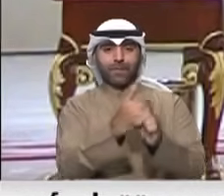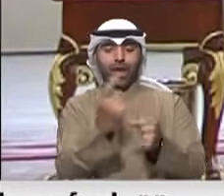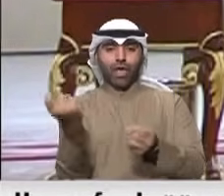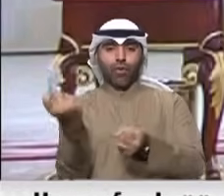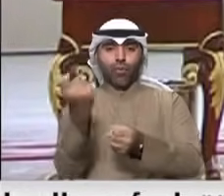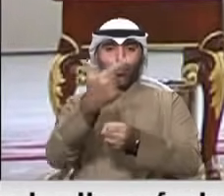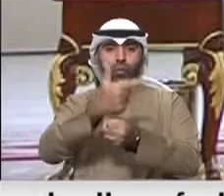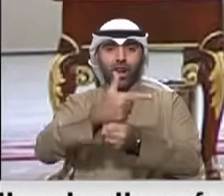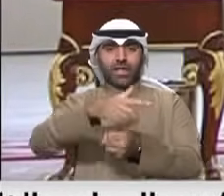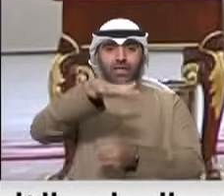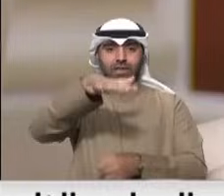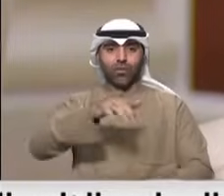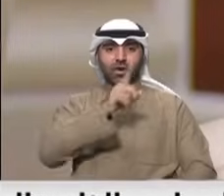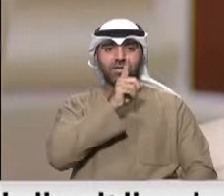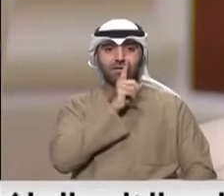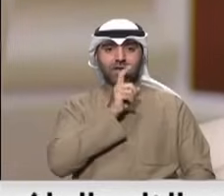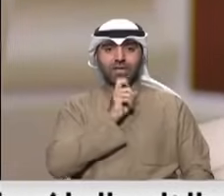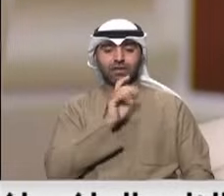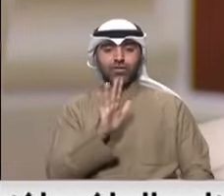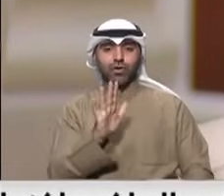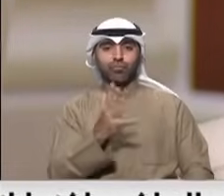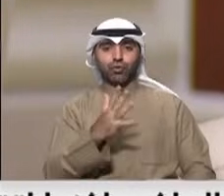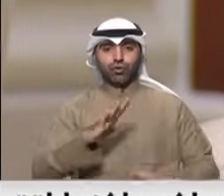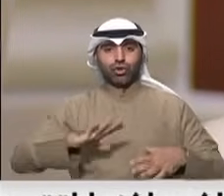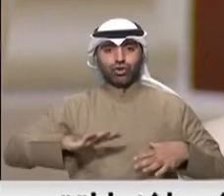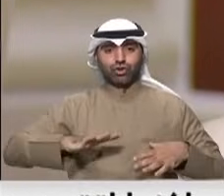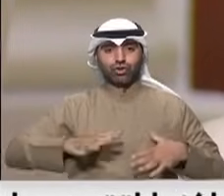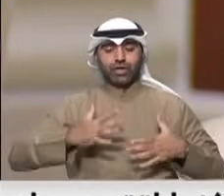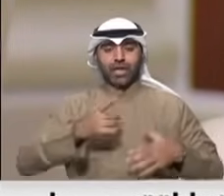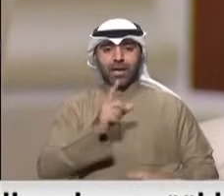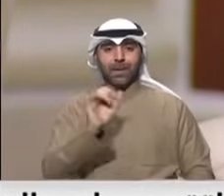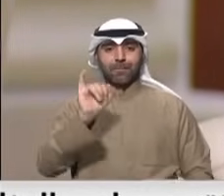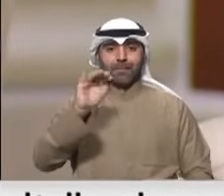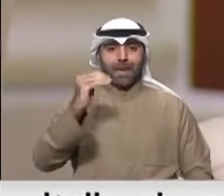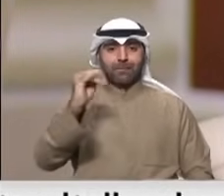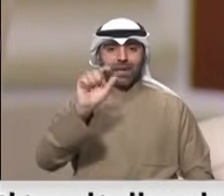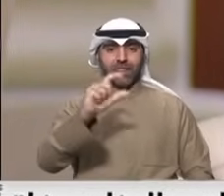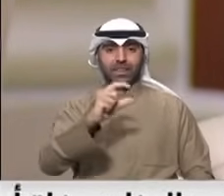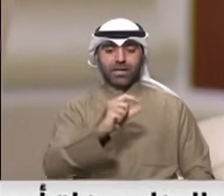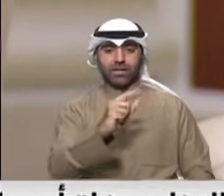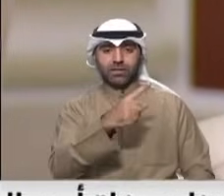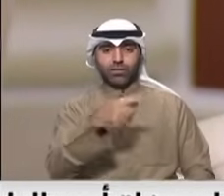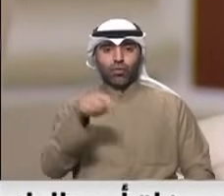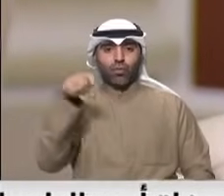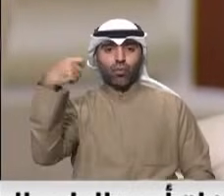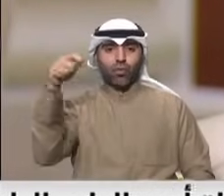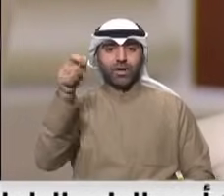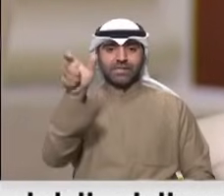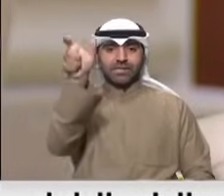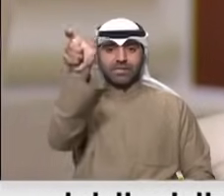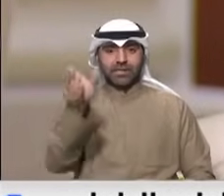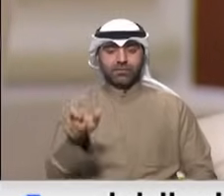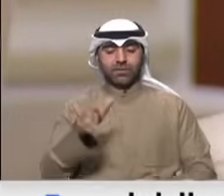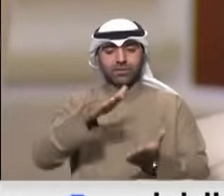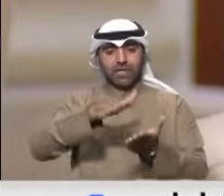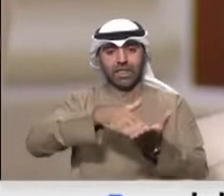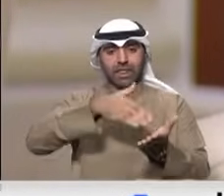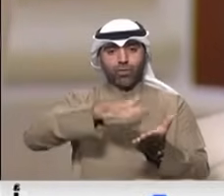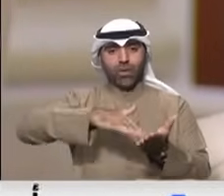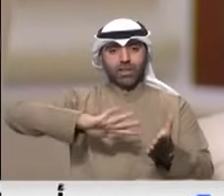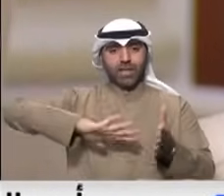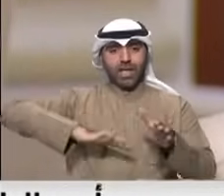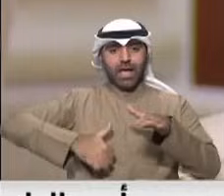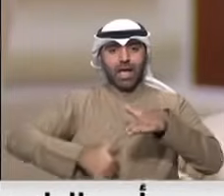ارض المطار معالي وزير الشؤون الديوان الاميريه الشيخ محمد العبد الله المبارك الصباح هذا ويرافق سموه وفد